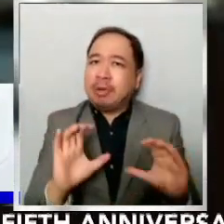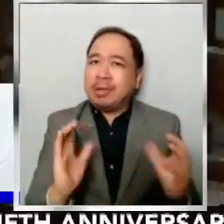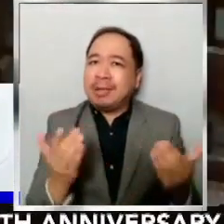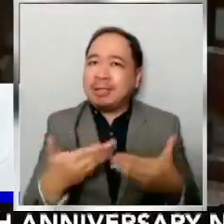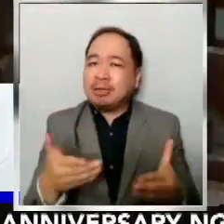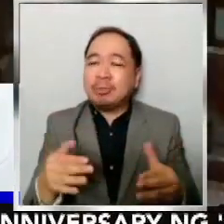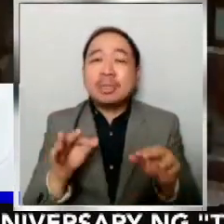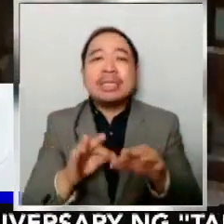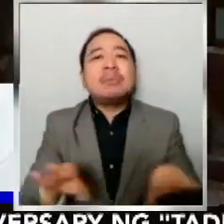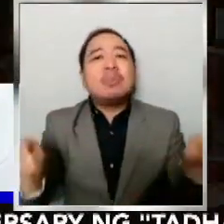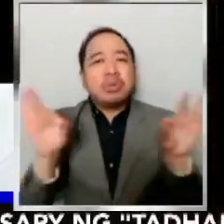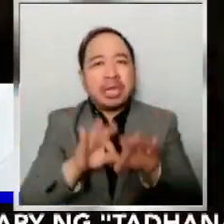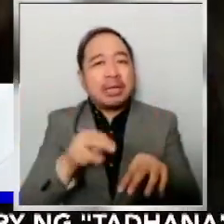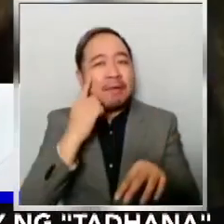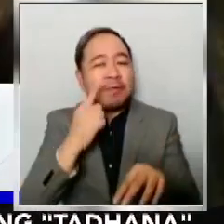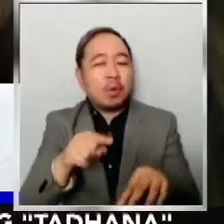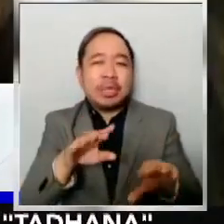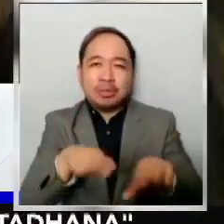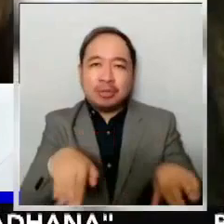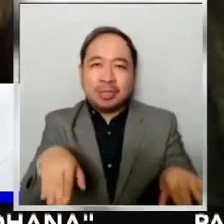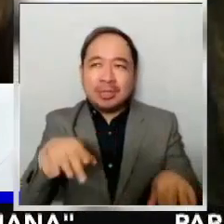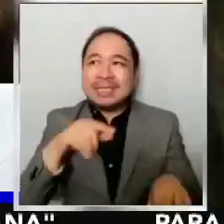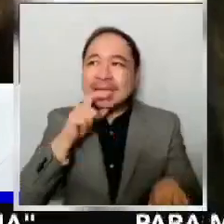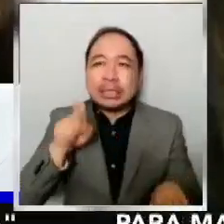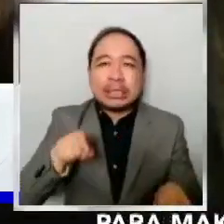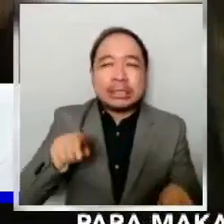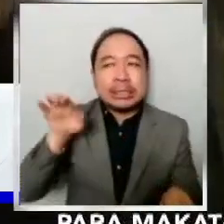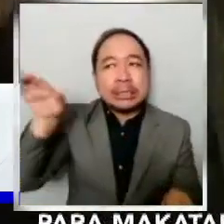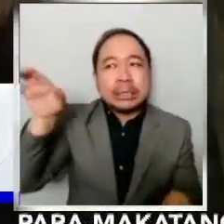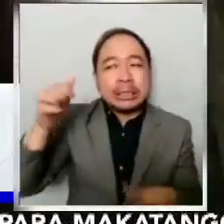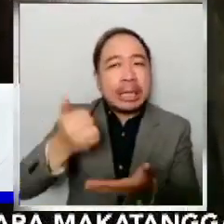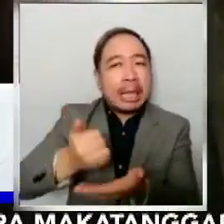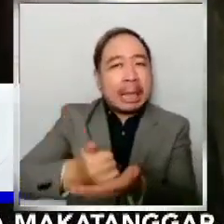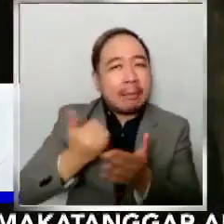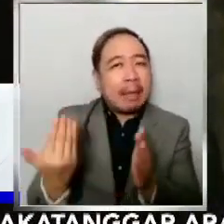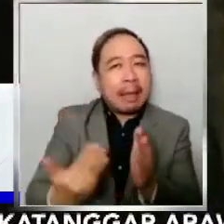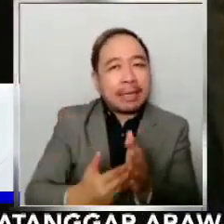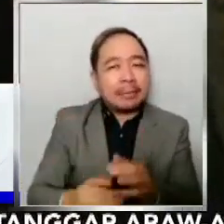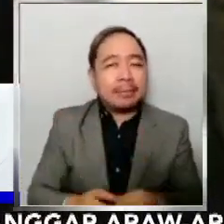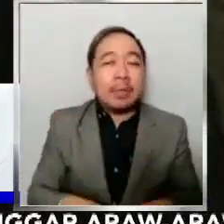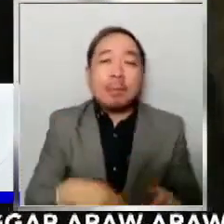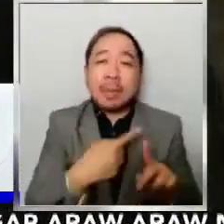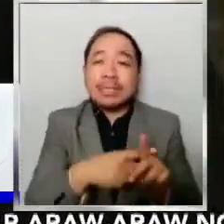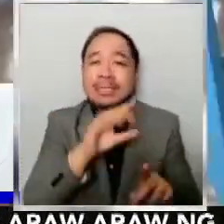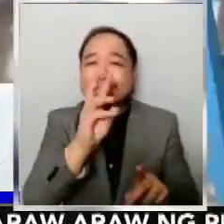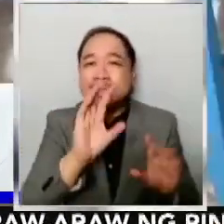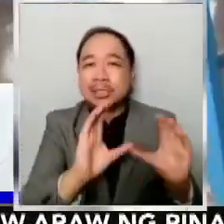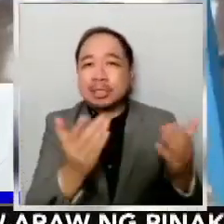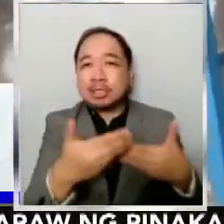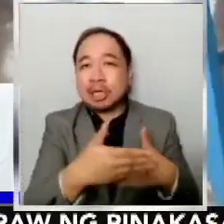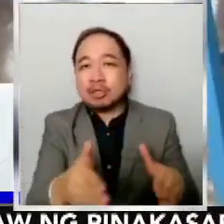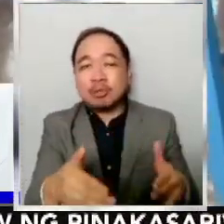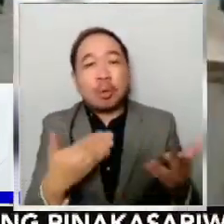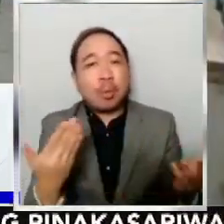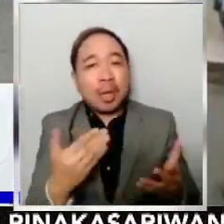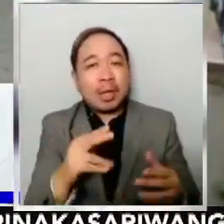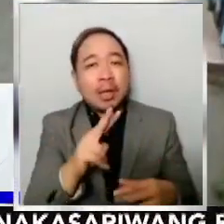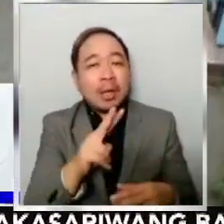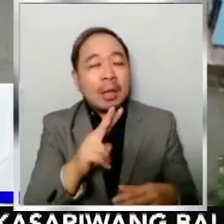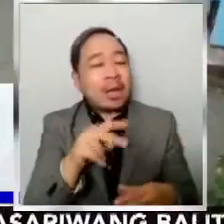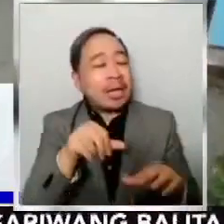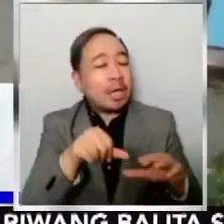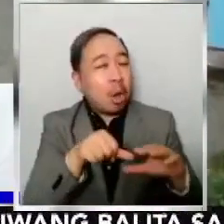kailangang humingi ng tulong. Gayun din ang 6 na classroom sa Villa Aurora Elementary School sa Aurora.